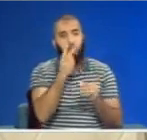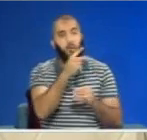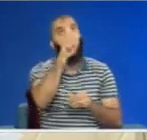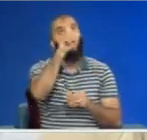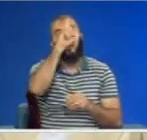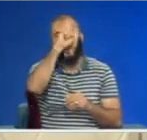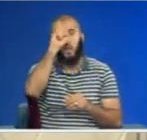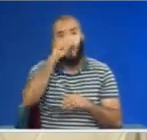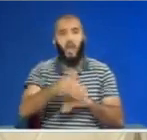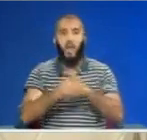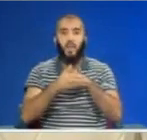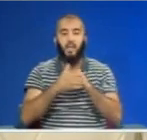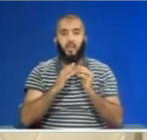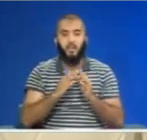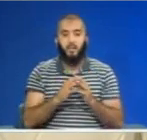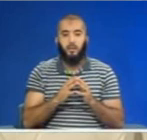الموفق. آمين.